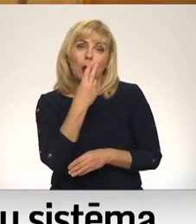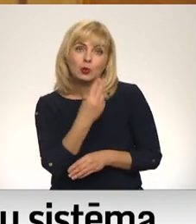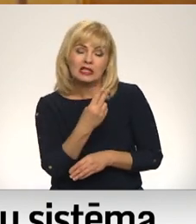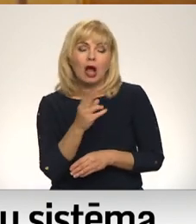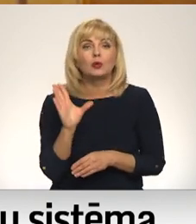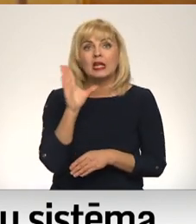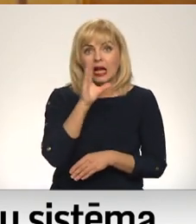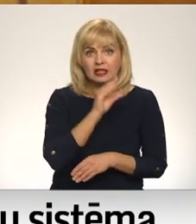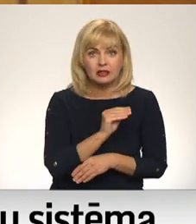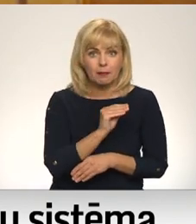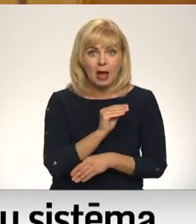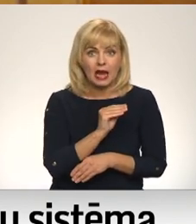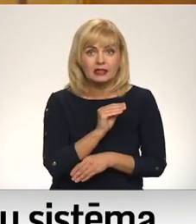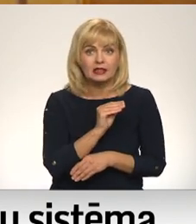iespējas